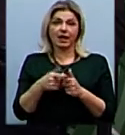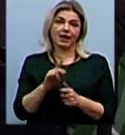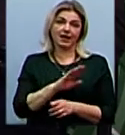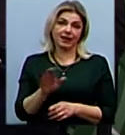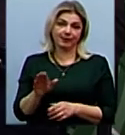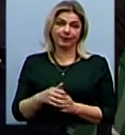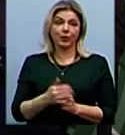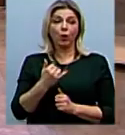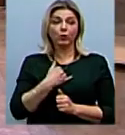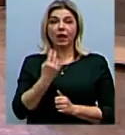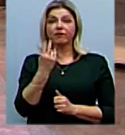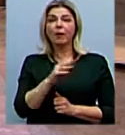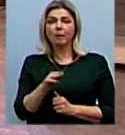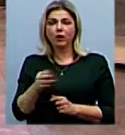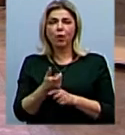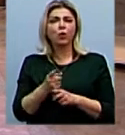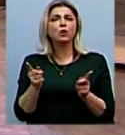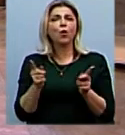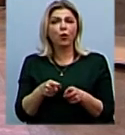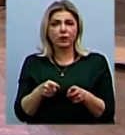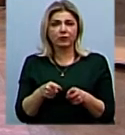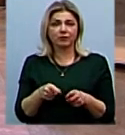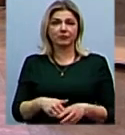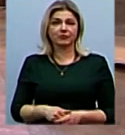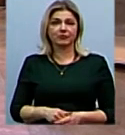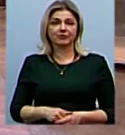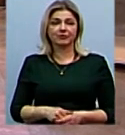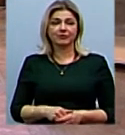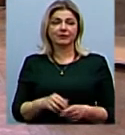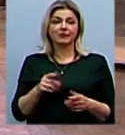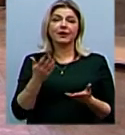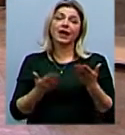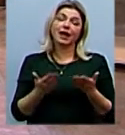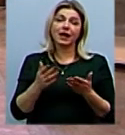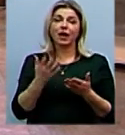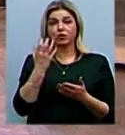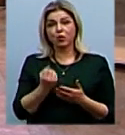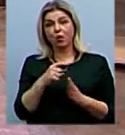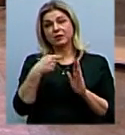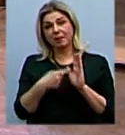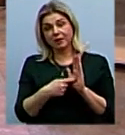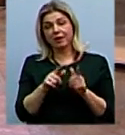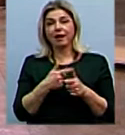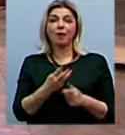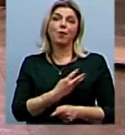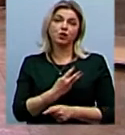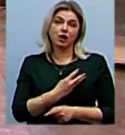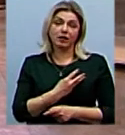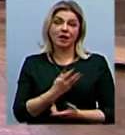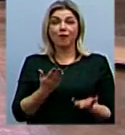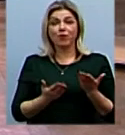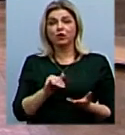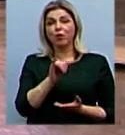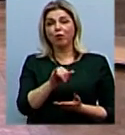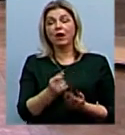Будь ласка, у нас 2 хвилини, дуже стисло, основні... Або ще запитання, або побажання. Можливо, щось у вас, якісь